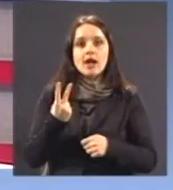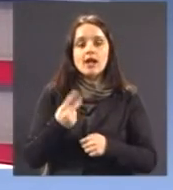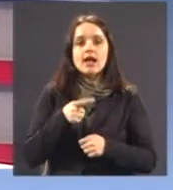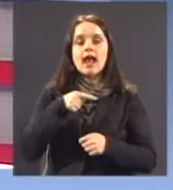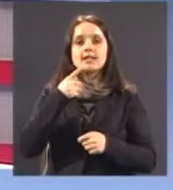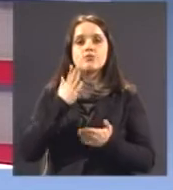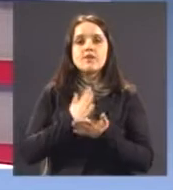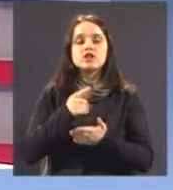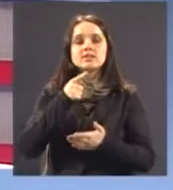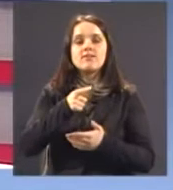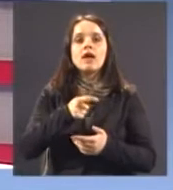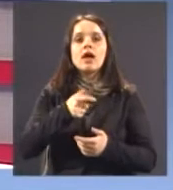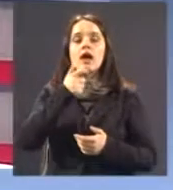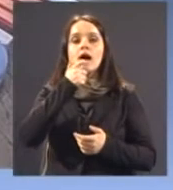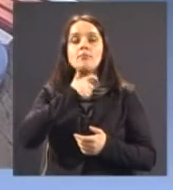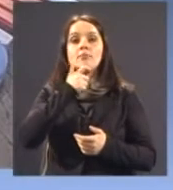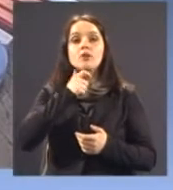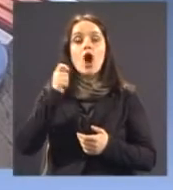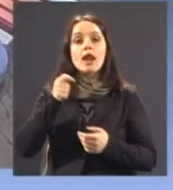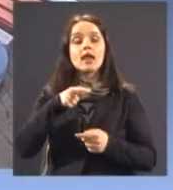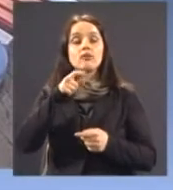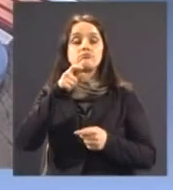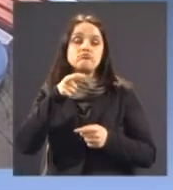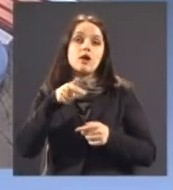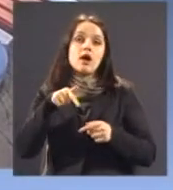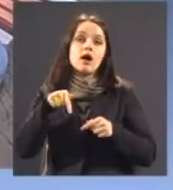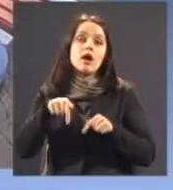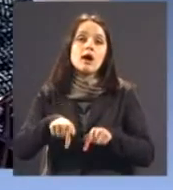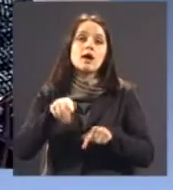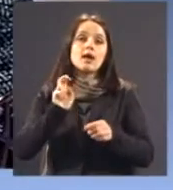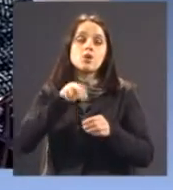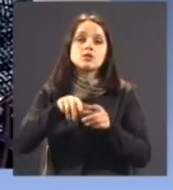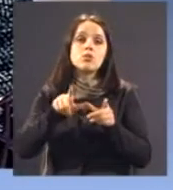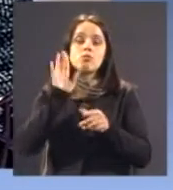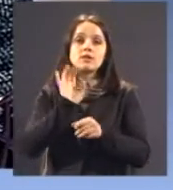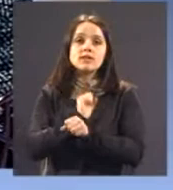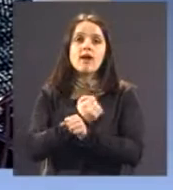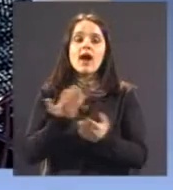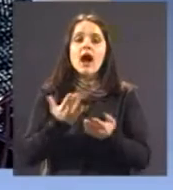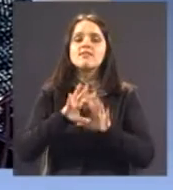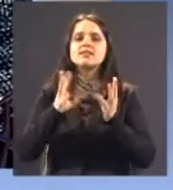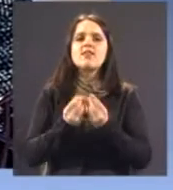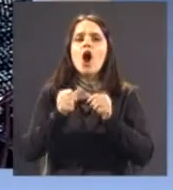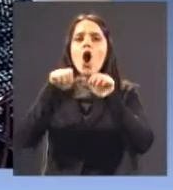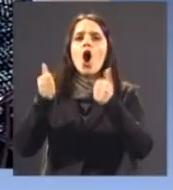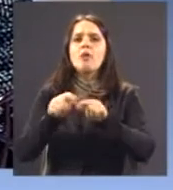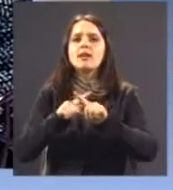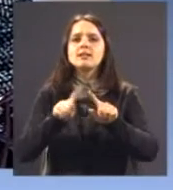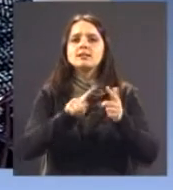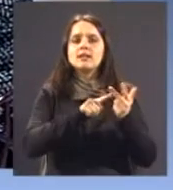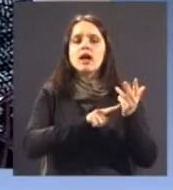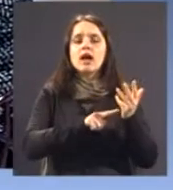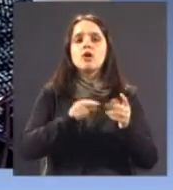pionir inkluzivnog obrazovanja u Bosni i Hercegovini. Kakvi sve oblici obrazovanja postoje u Bosni i Hercegovini i kakve